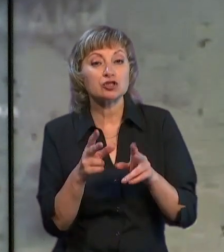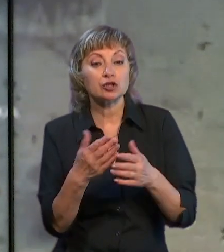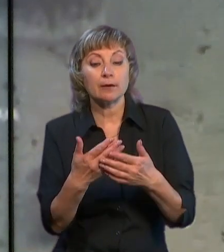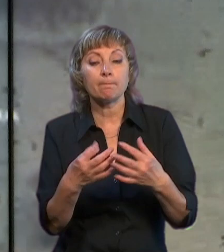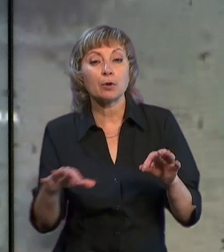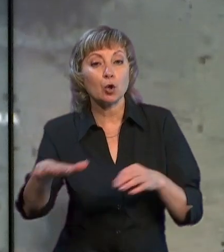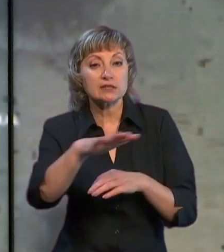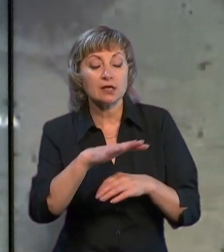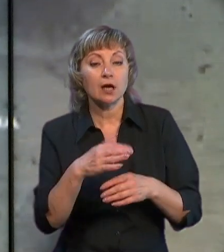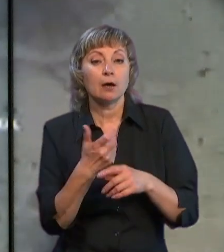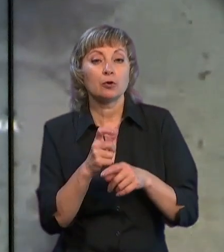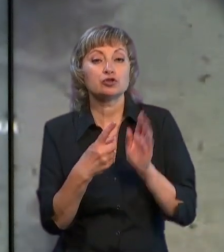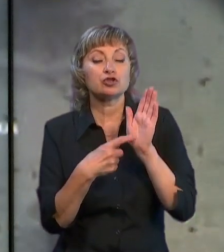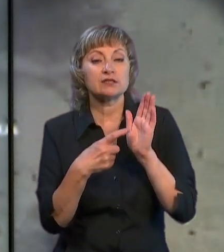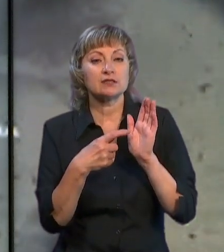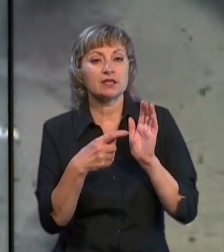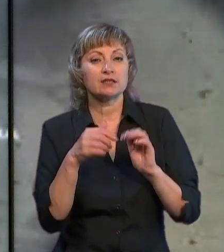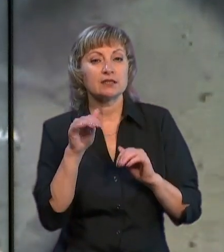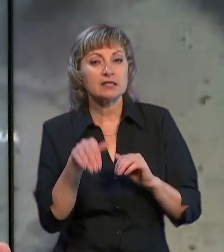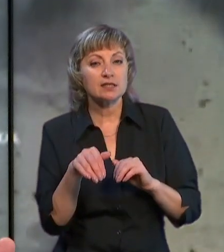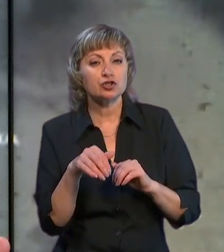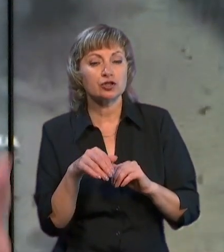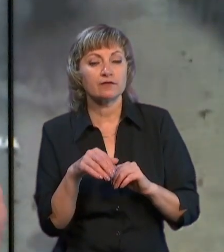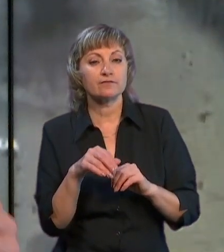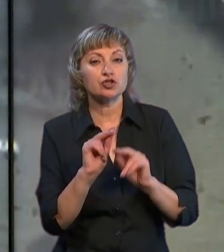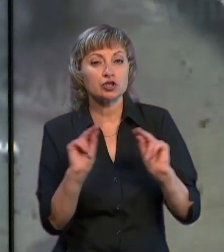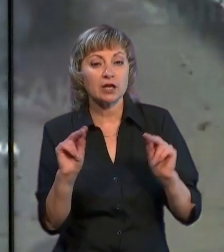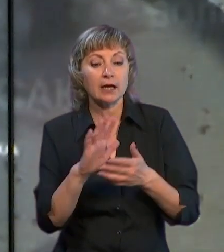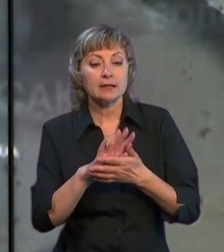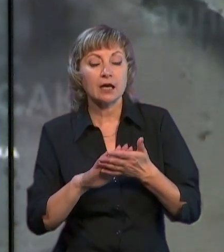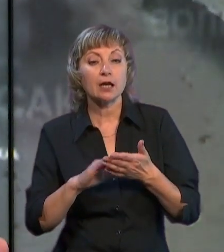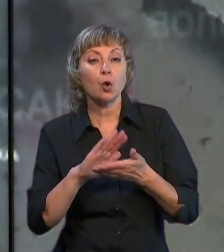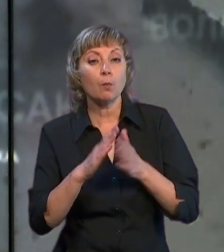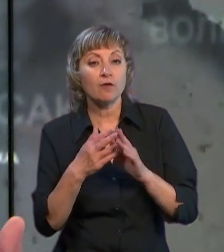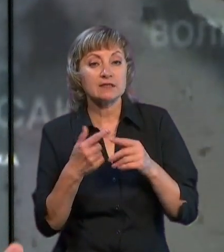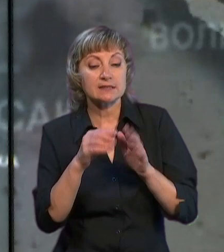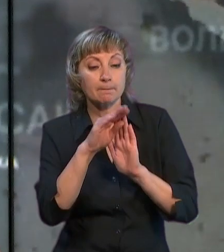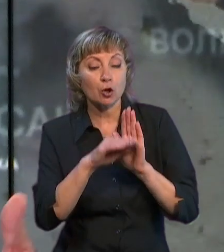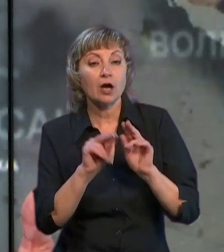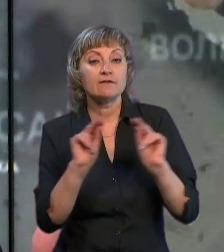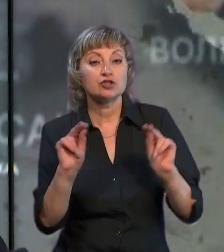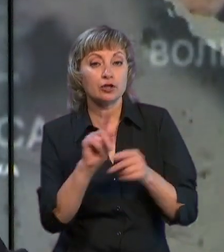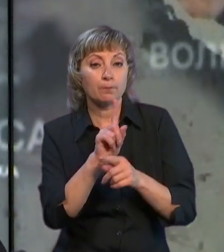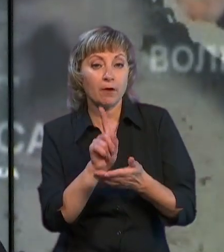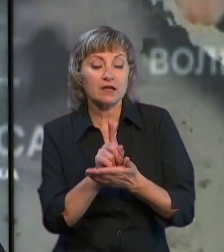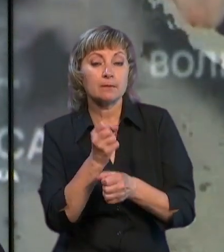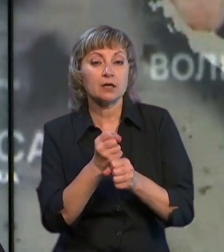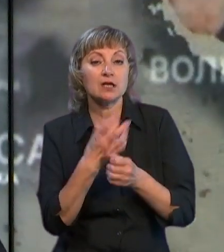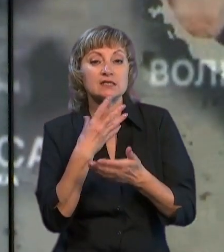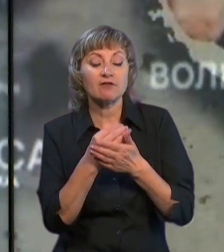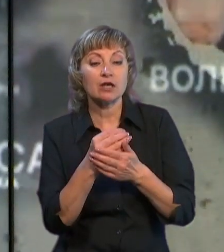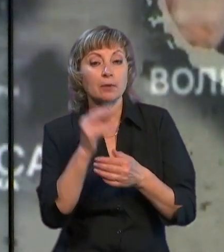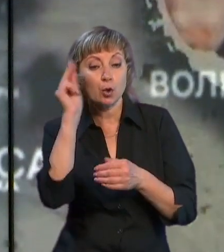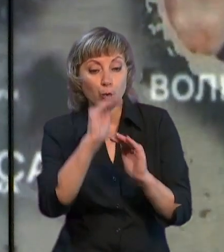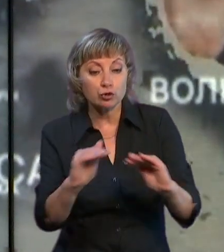понад 6 тисяч вчителів. І далі, за умовами цієї програми, ці вчителі повинні були відпрацювати з своїми учнями.